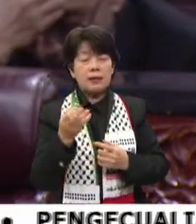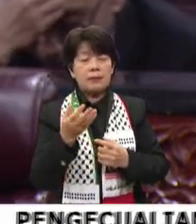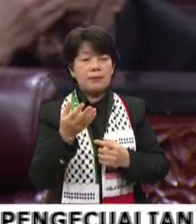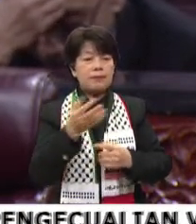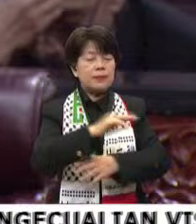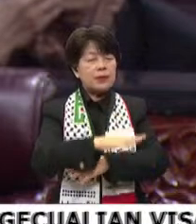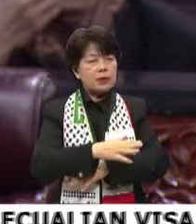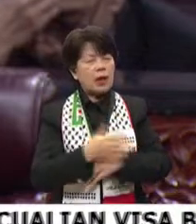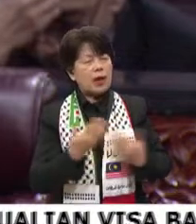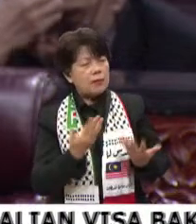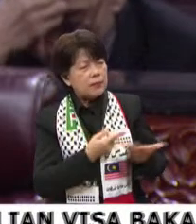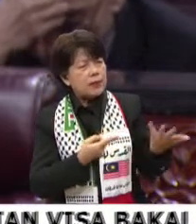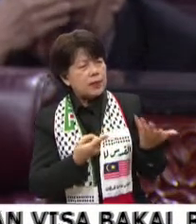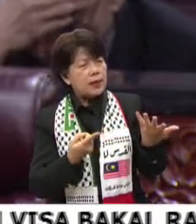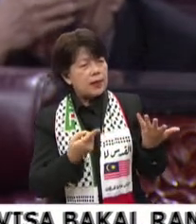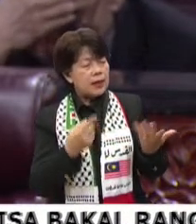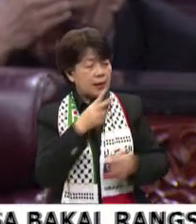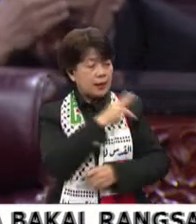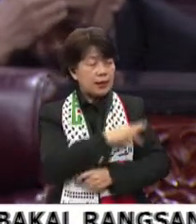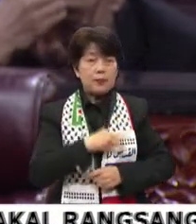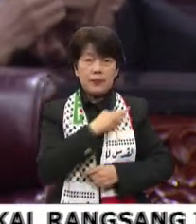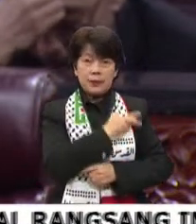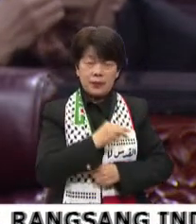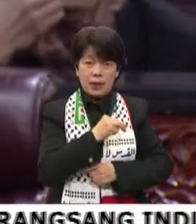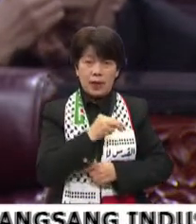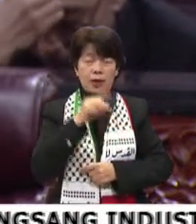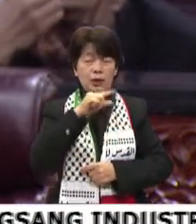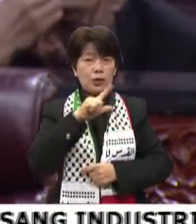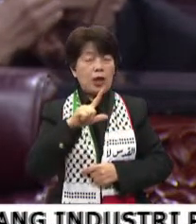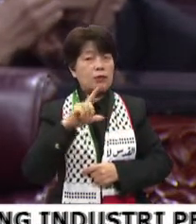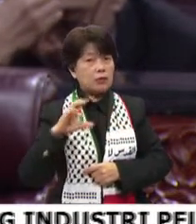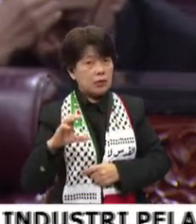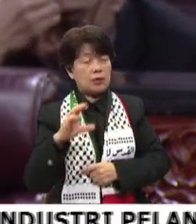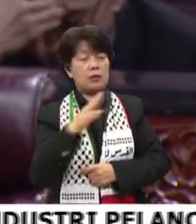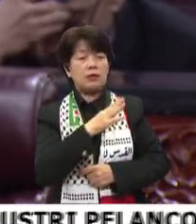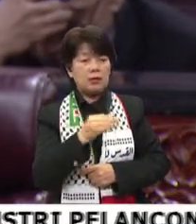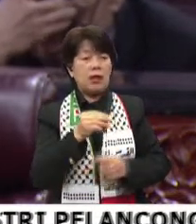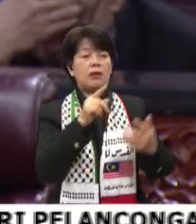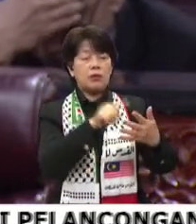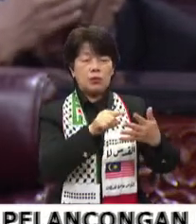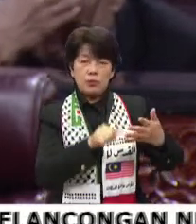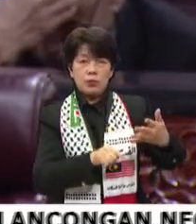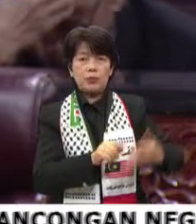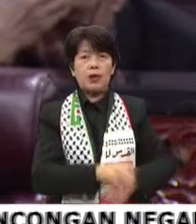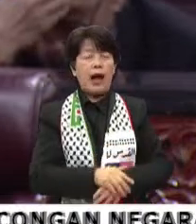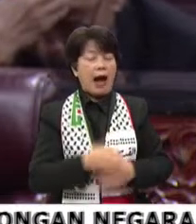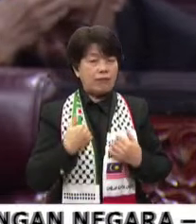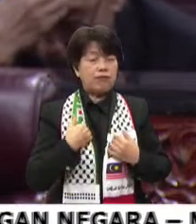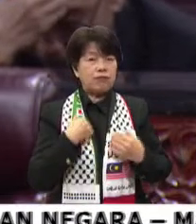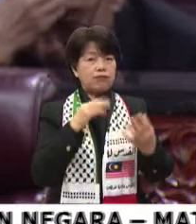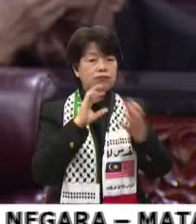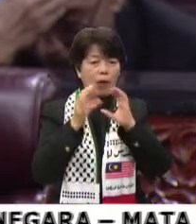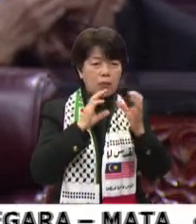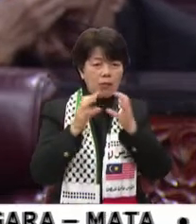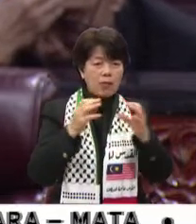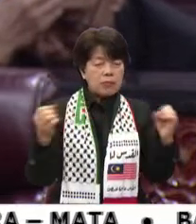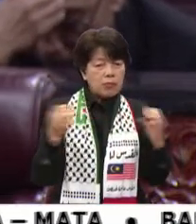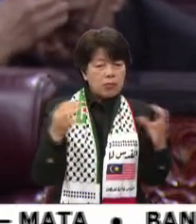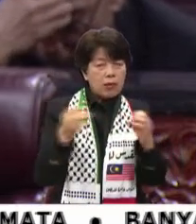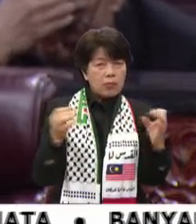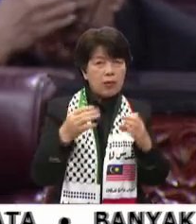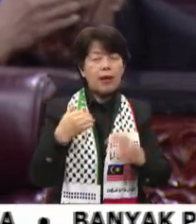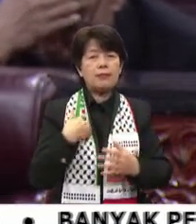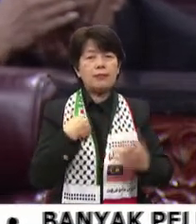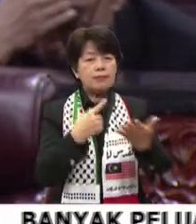kementerian dan juga kalau kita lihat di glc glc kerajaan itu memang kita sentiasa berkomunikasi kerana kita tahu bahawa di Kementerian